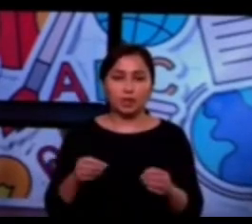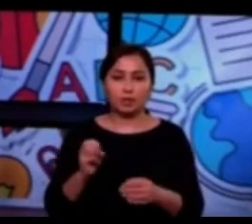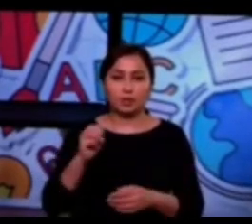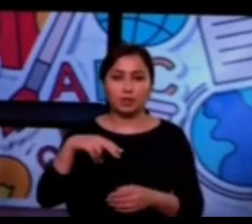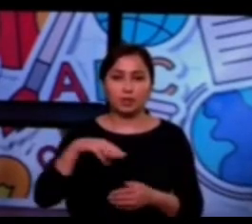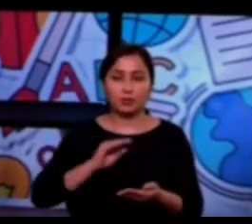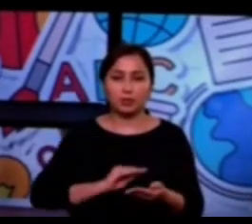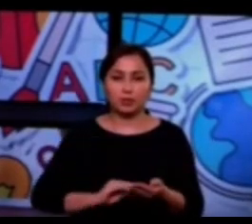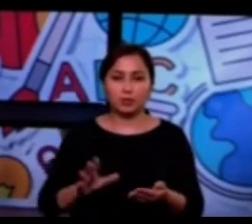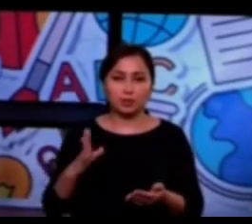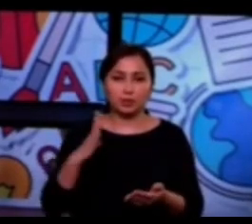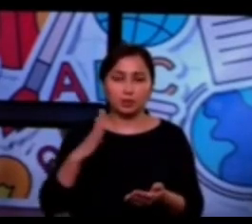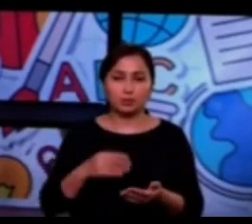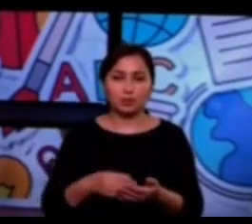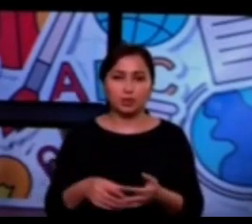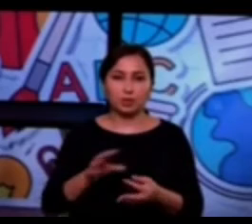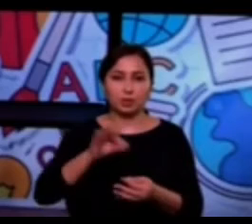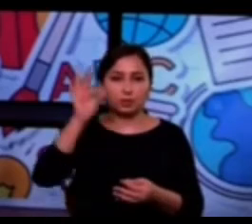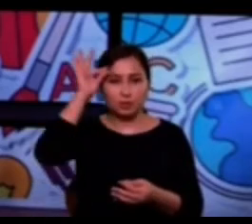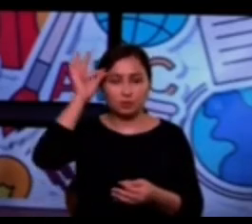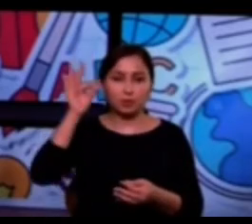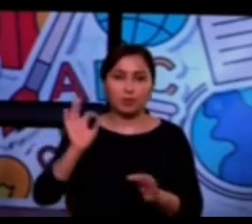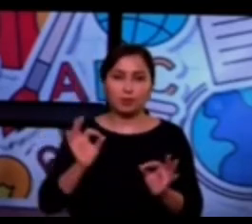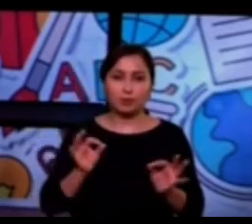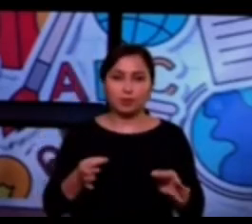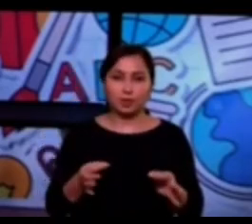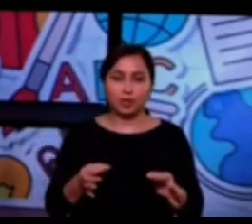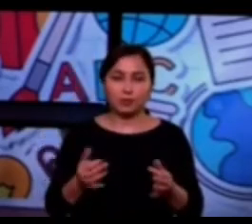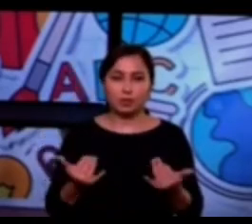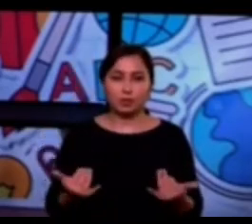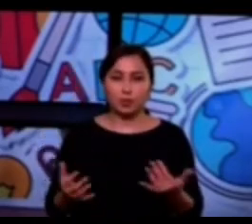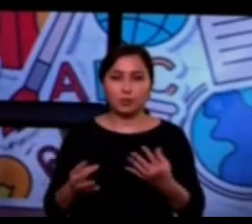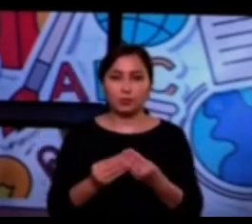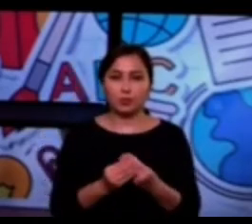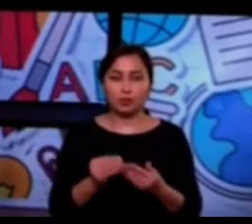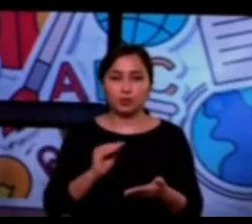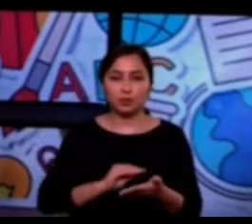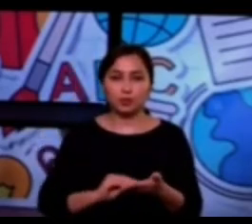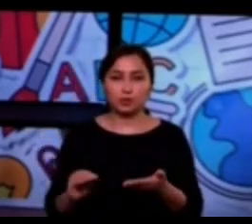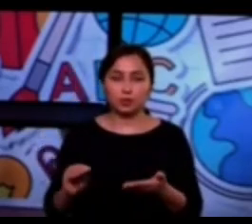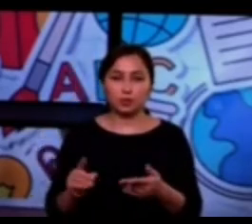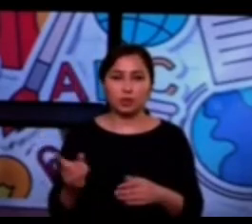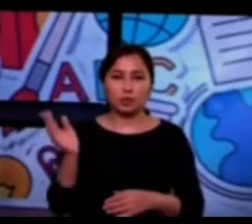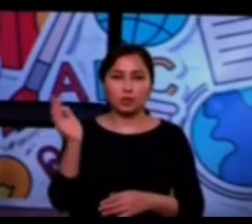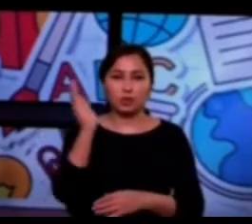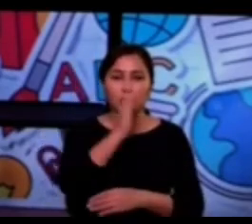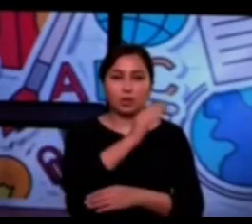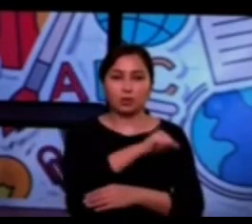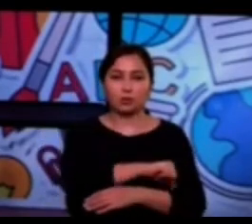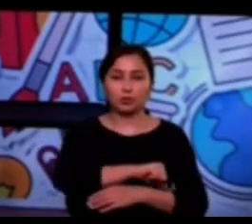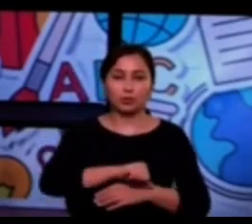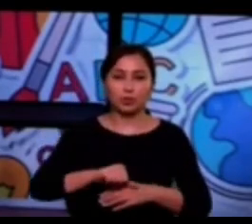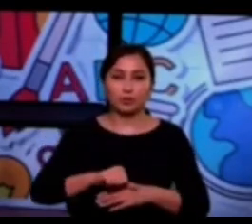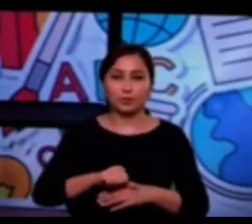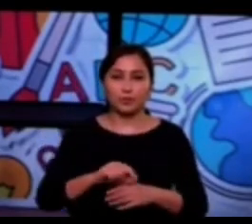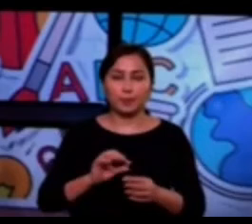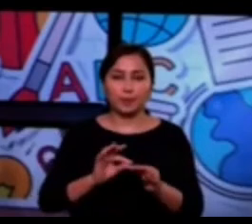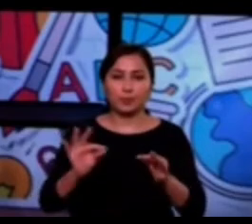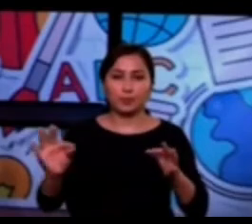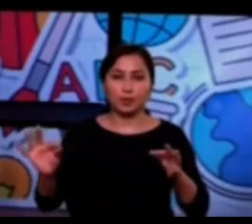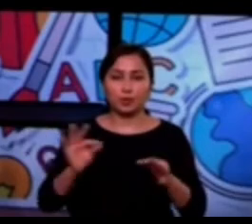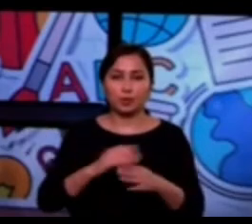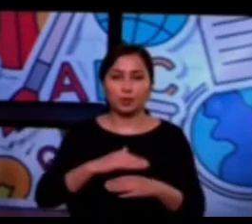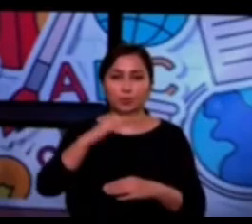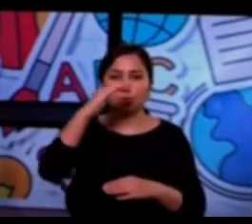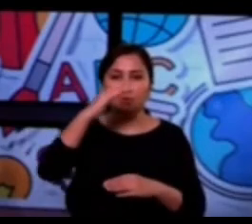элементы писали? Давайте вспомним. Правильно. Сегодня мы с вами писали наклонную прямую линию с петлей вверху